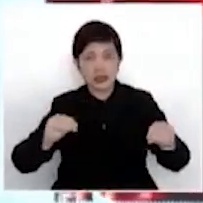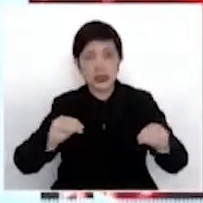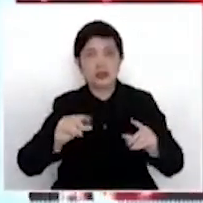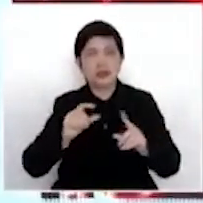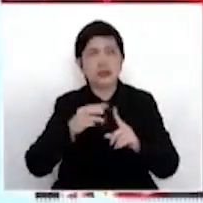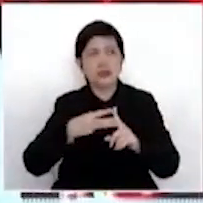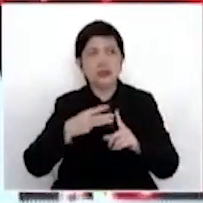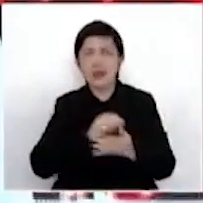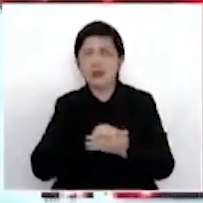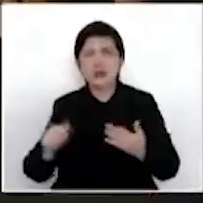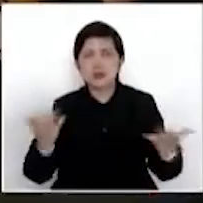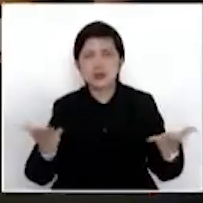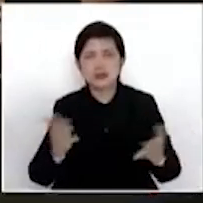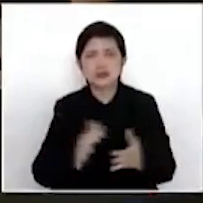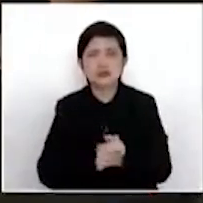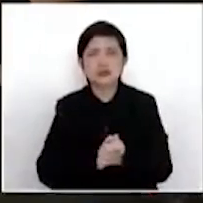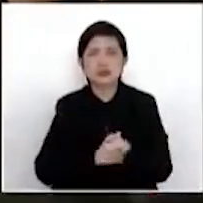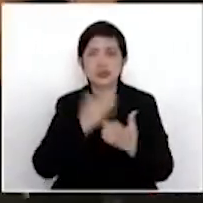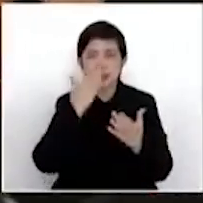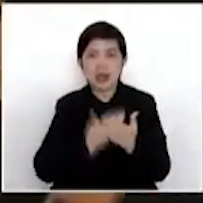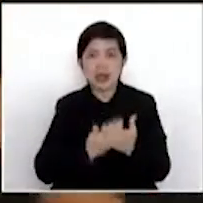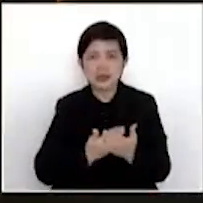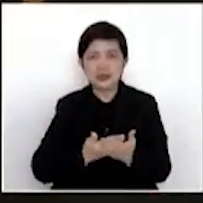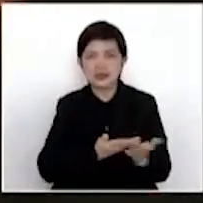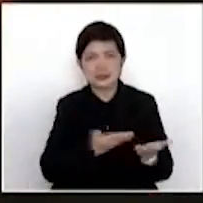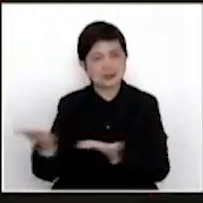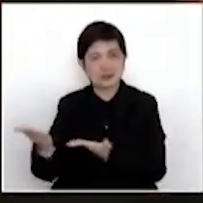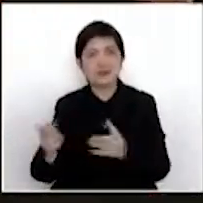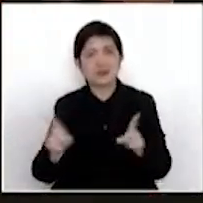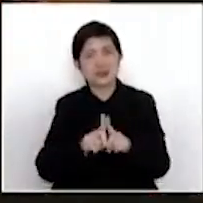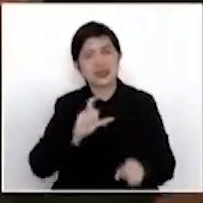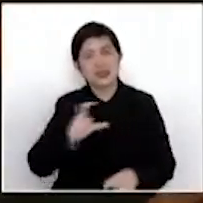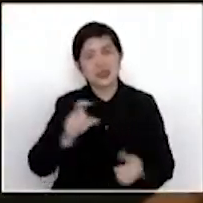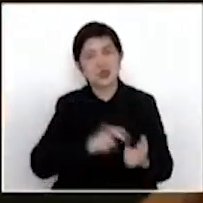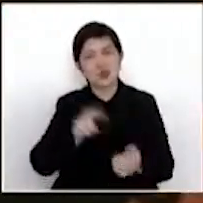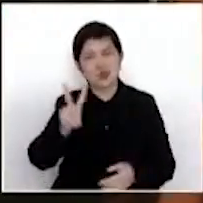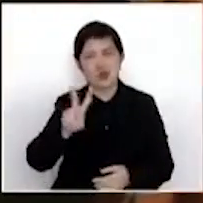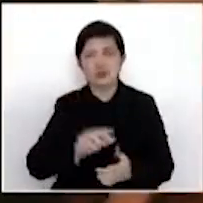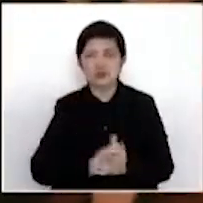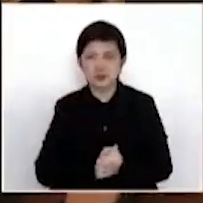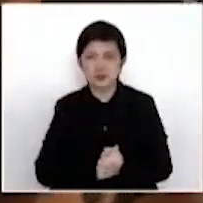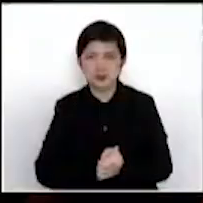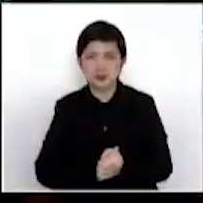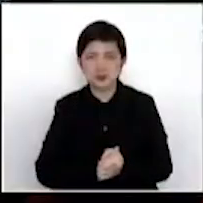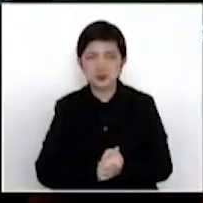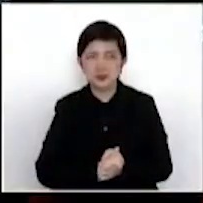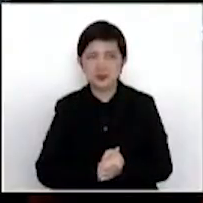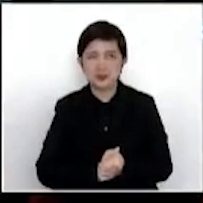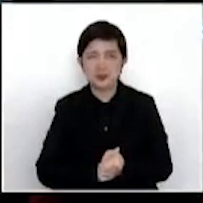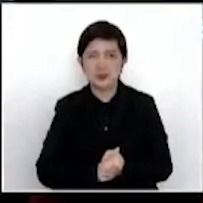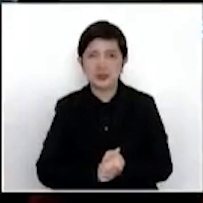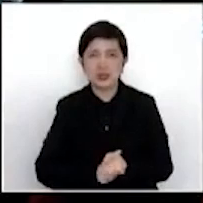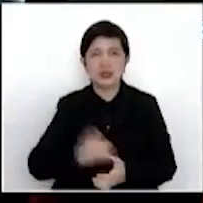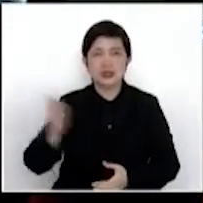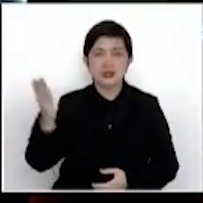habis terima kas Baik terima kasih kami persilakan untuk kembali ke tempat Pasangan calon nomor dan selanjutnya kami undang maju ke